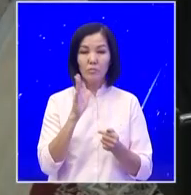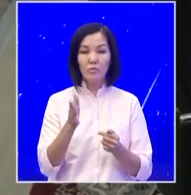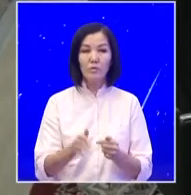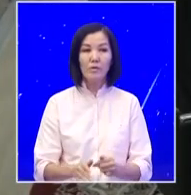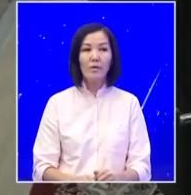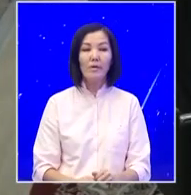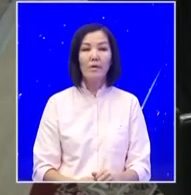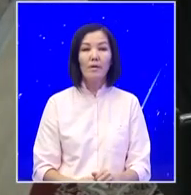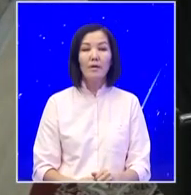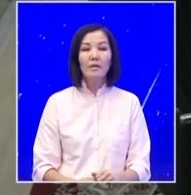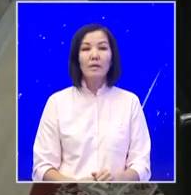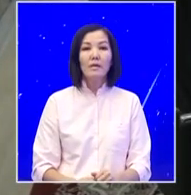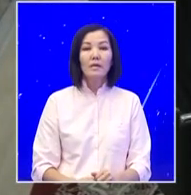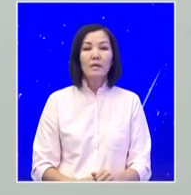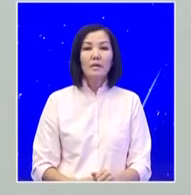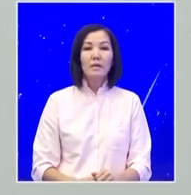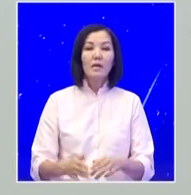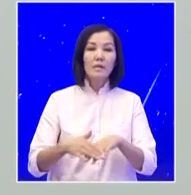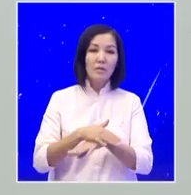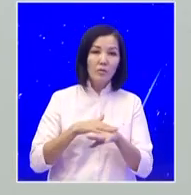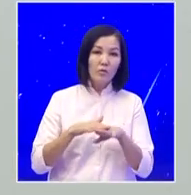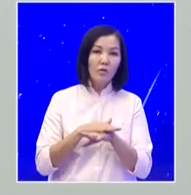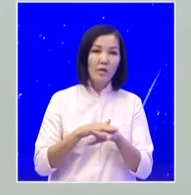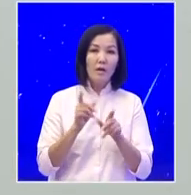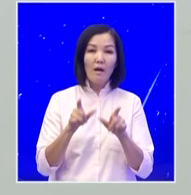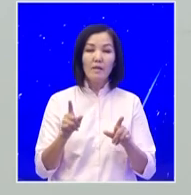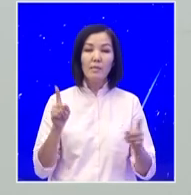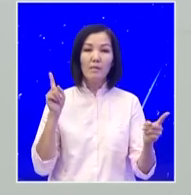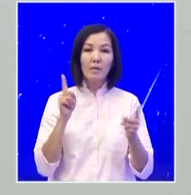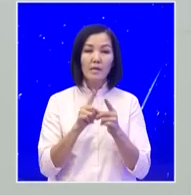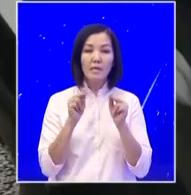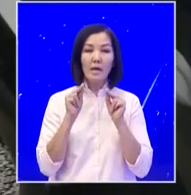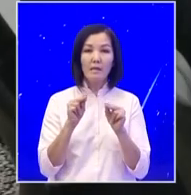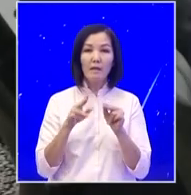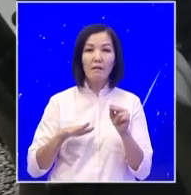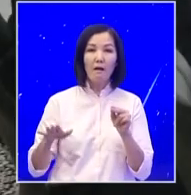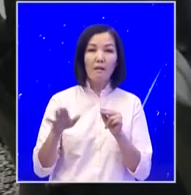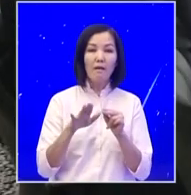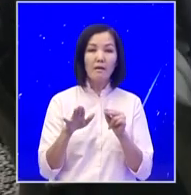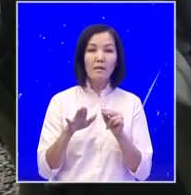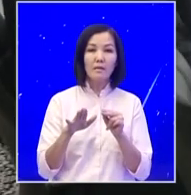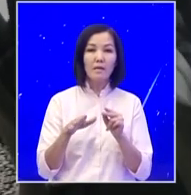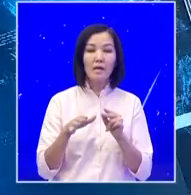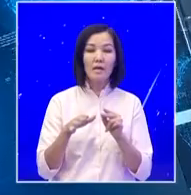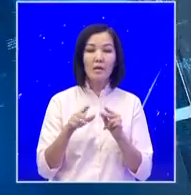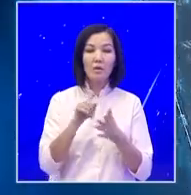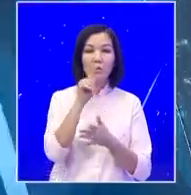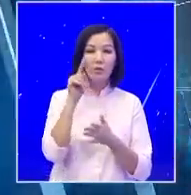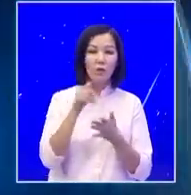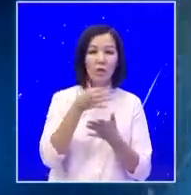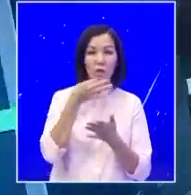Сапар соңында құзырлы басшы тұрғындарды жеке сұрақтары бойынша адалдық алаңында қабылдап, тұшымды жауаптарын